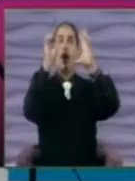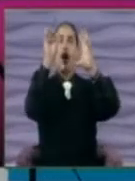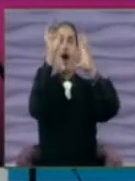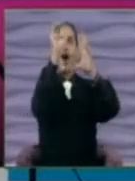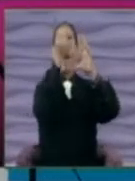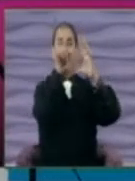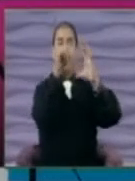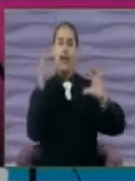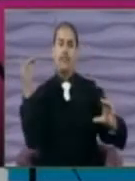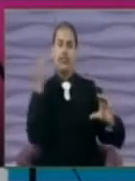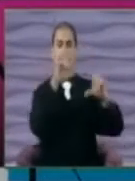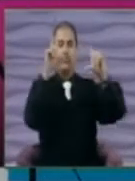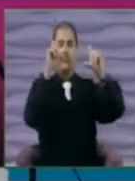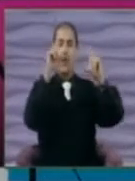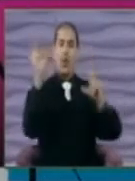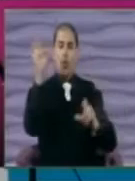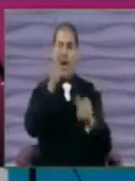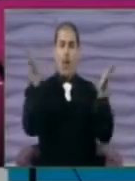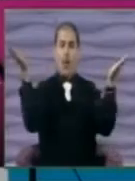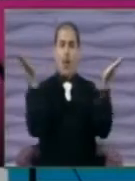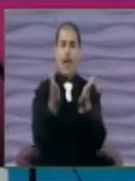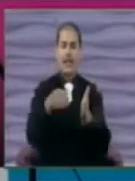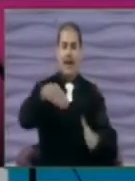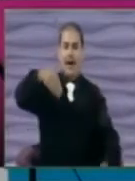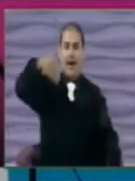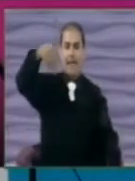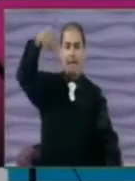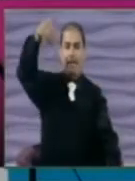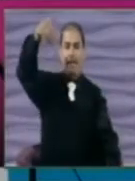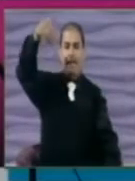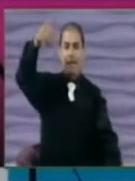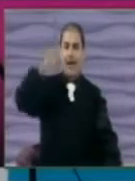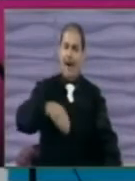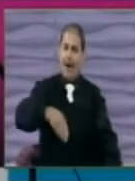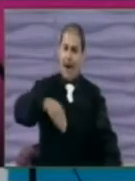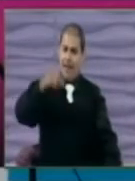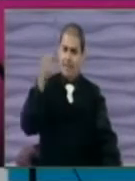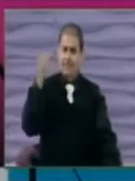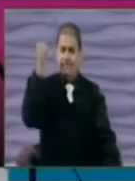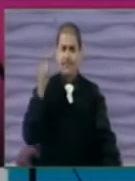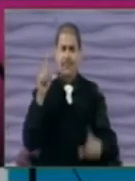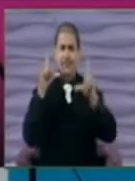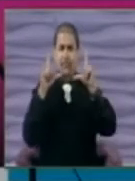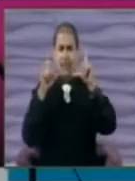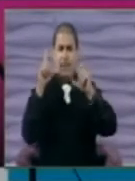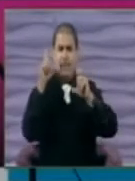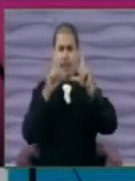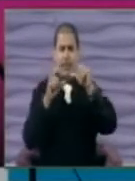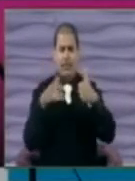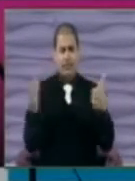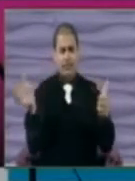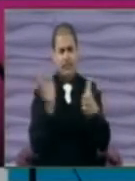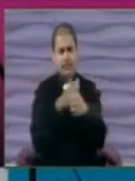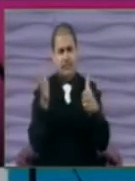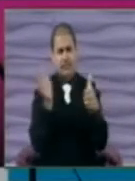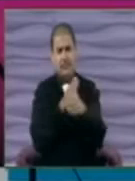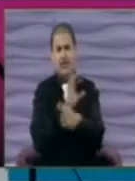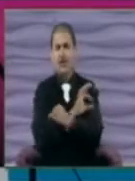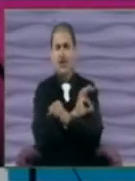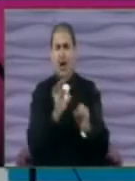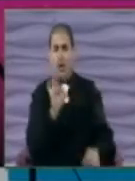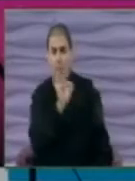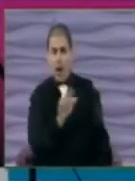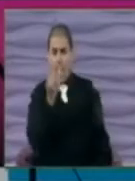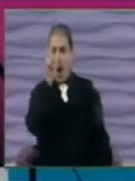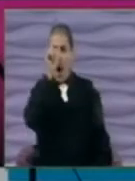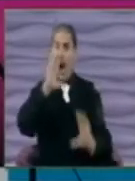تقدر انك تلتقط هاي الصوره. وادي رم هي من افضل مناطق في العالم لتصوير النجوم. ظهرت مع مجره درب التبانه لان المنطقه صافيه